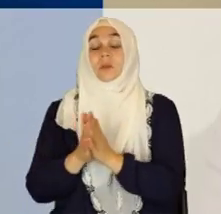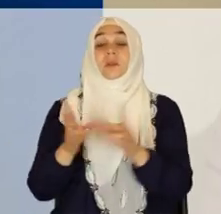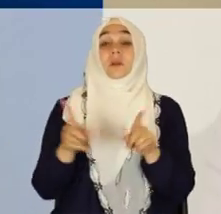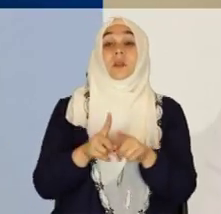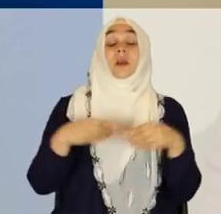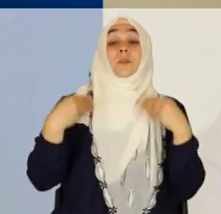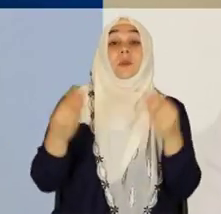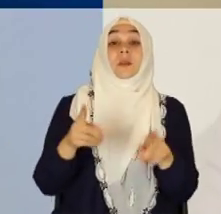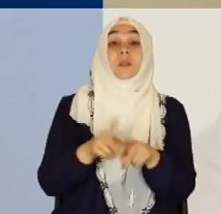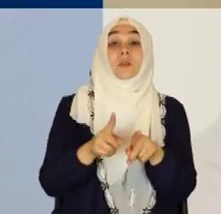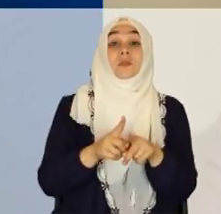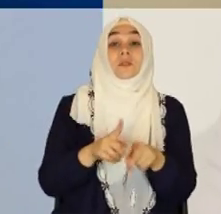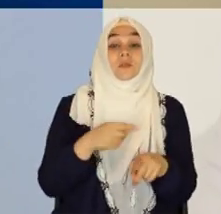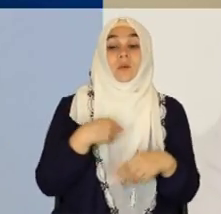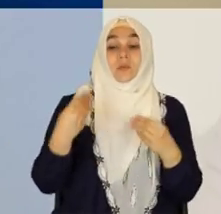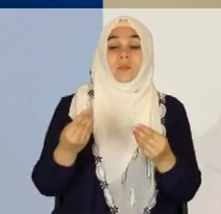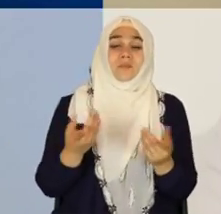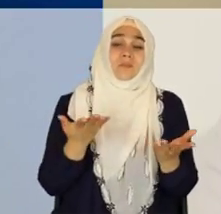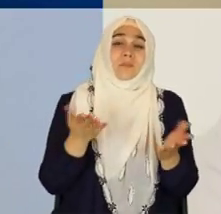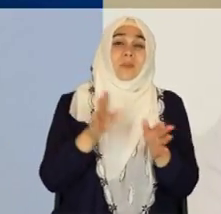Bergen narsasını arzimagan sanash kerak.